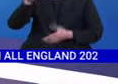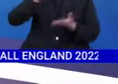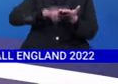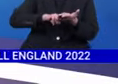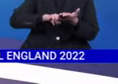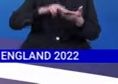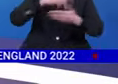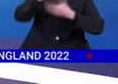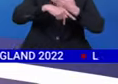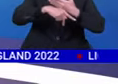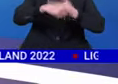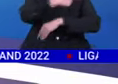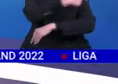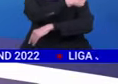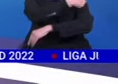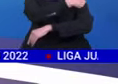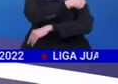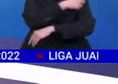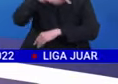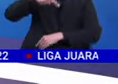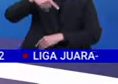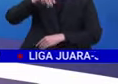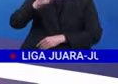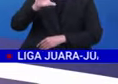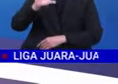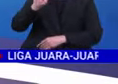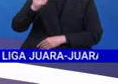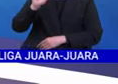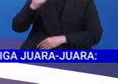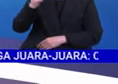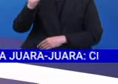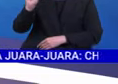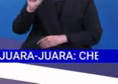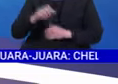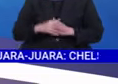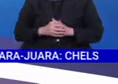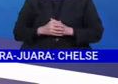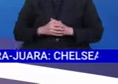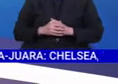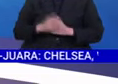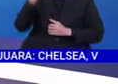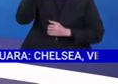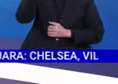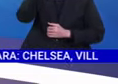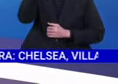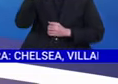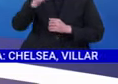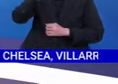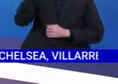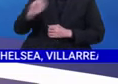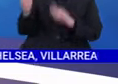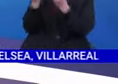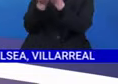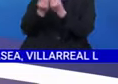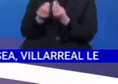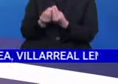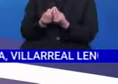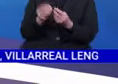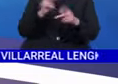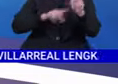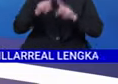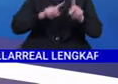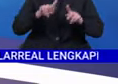program imunisasi qobid 19 kebangsaan kanak-kanak piecw Kernel kadar produsen pemberian vaksin dalam